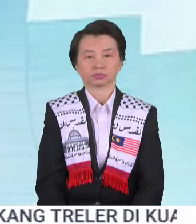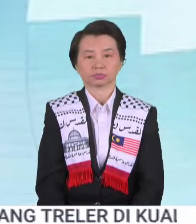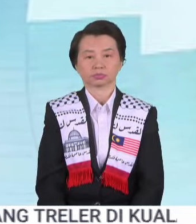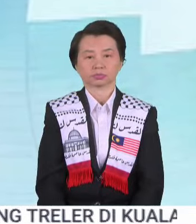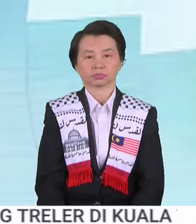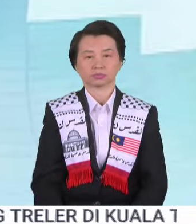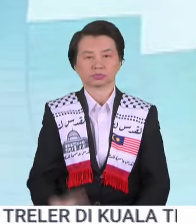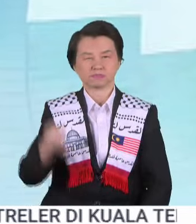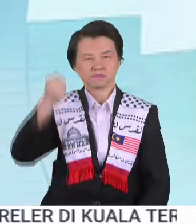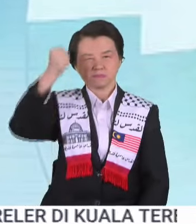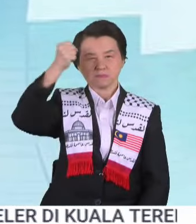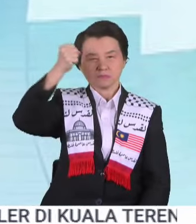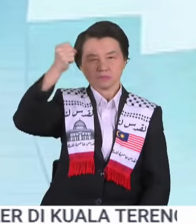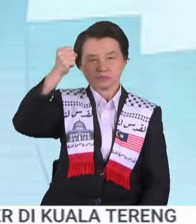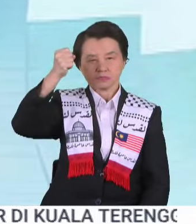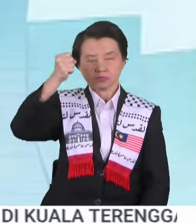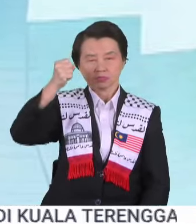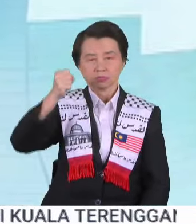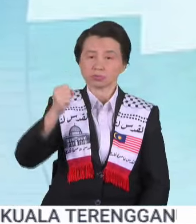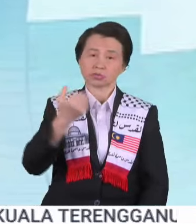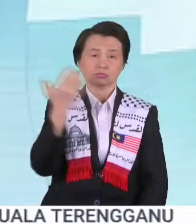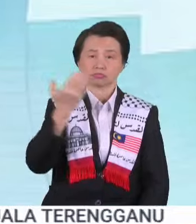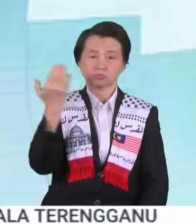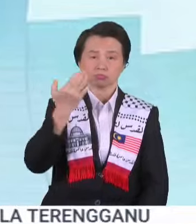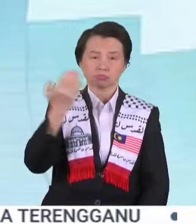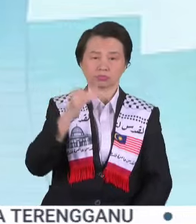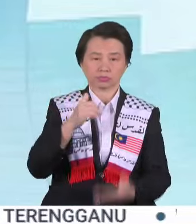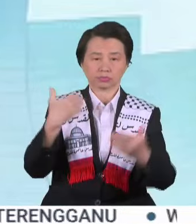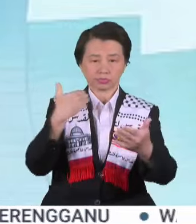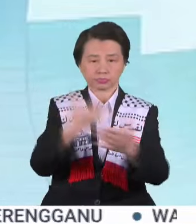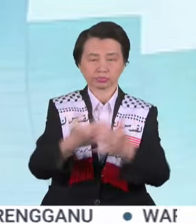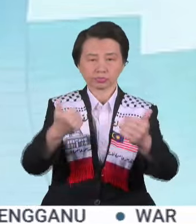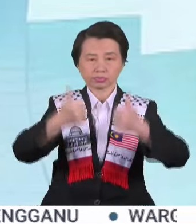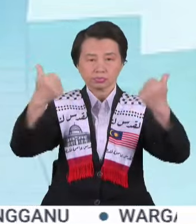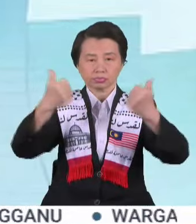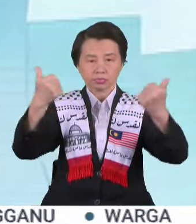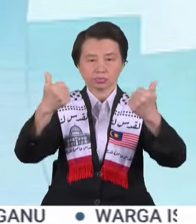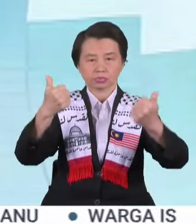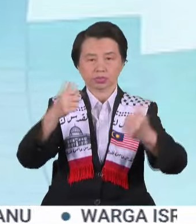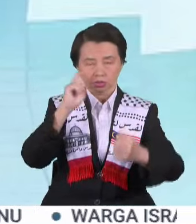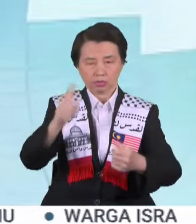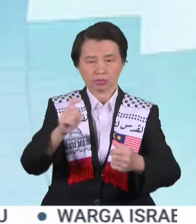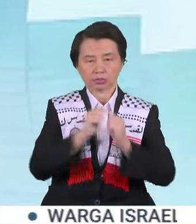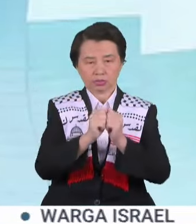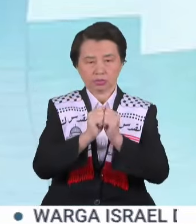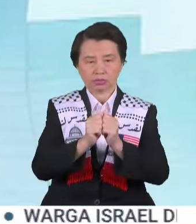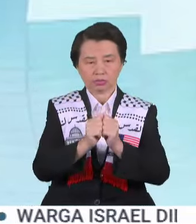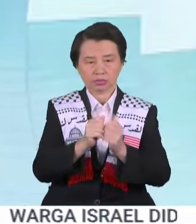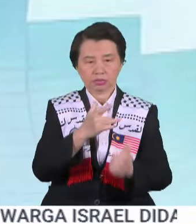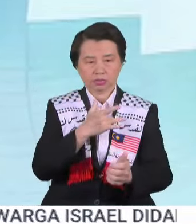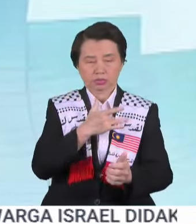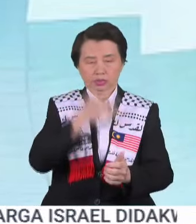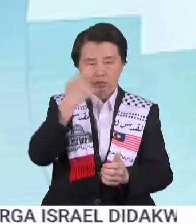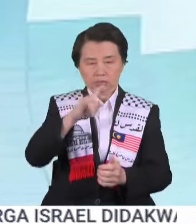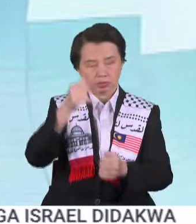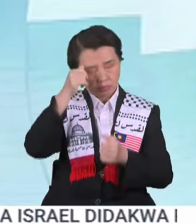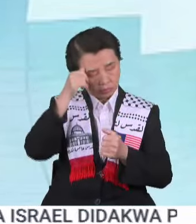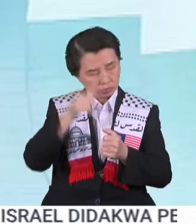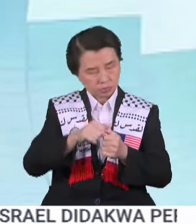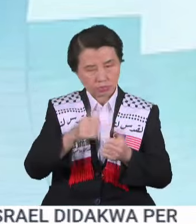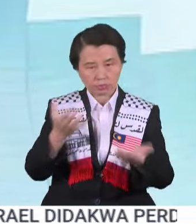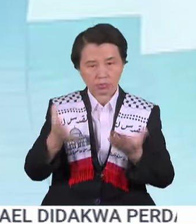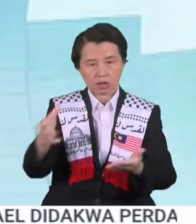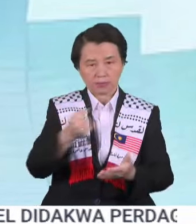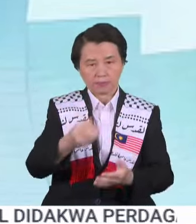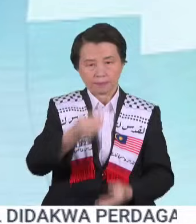Balas dendam makan cukup sinonim setiap kali ketibaan Aidilfitri. Ya, seharusnya diiringi kepekaan untuk mengimbangi kadar